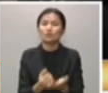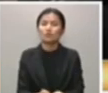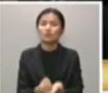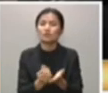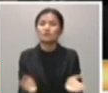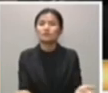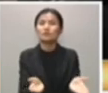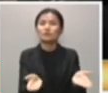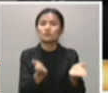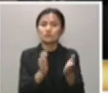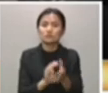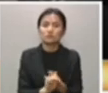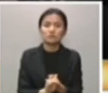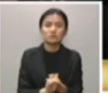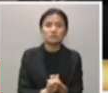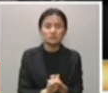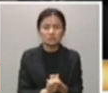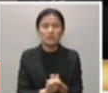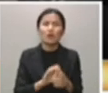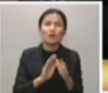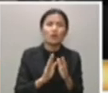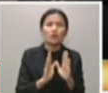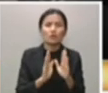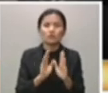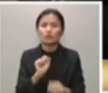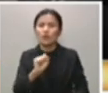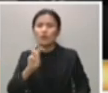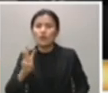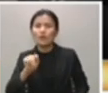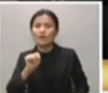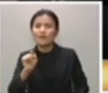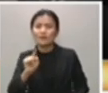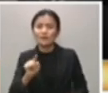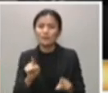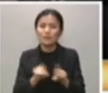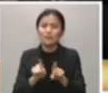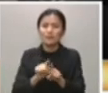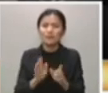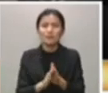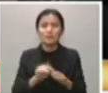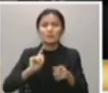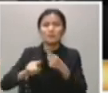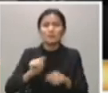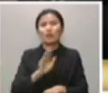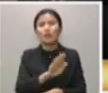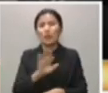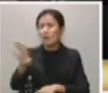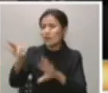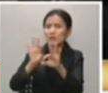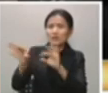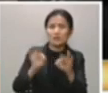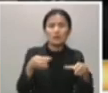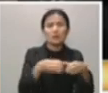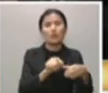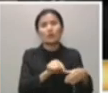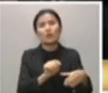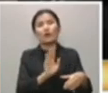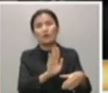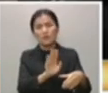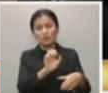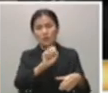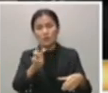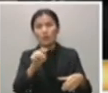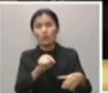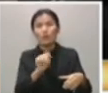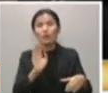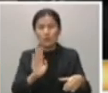พ้องของท่านที่ซึ่งสว.นี้ก็เป็นตัวท่านและพวกพ้องที่ตั้งกันขึ้นมานะฮะผมอยากจะบอกว่าตำแหน่